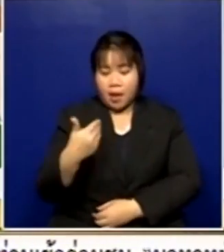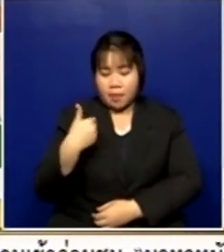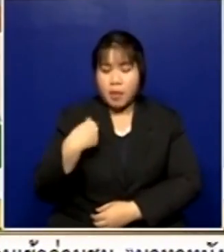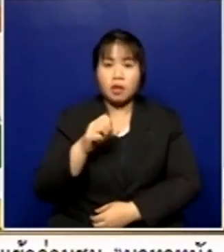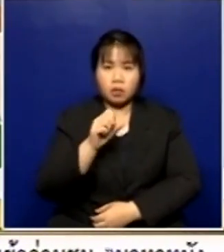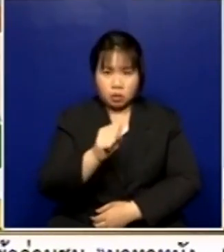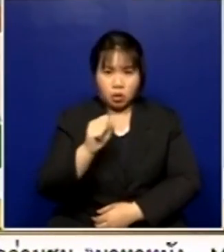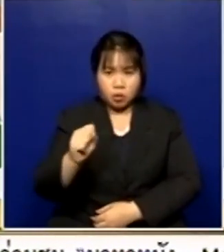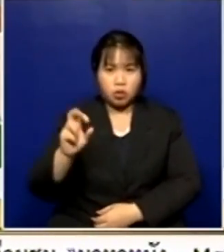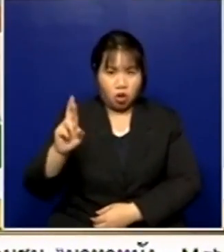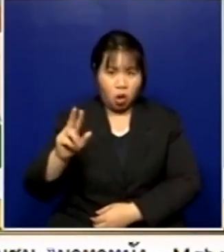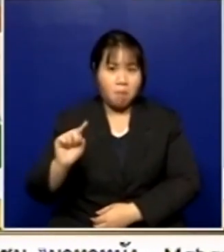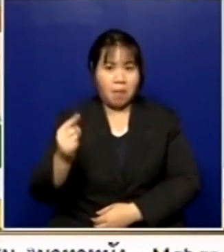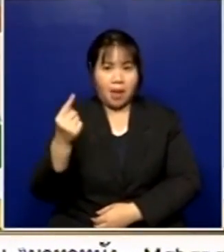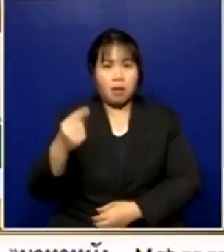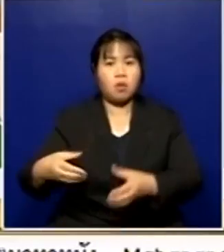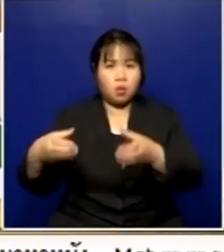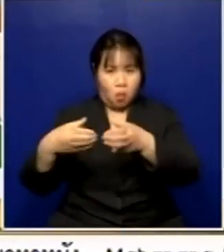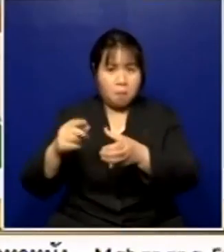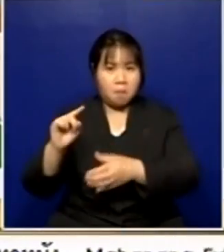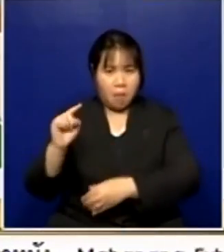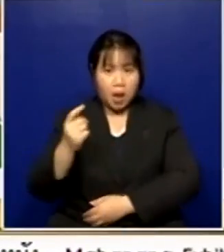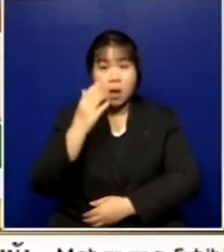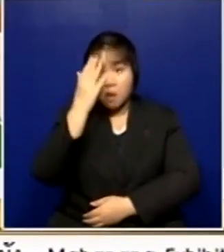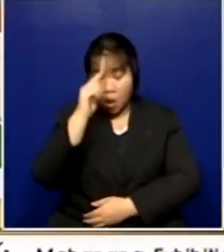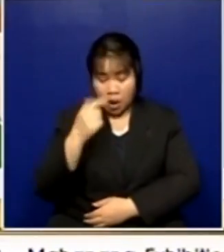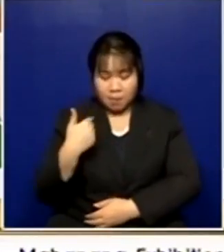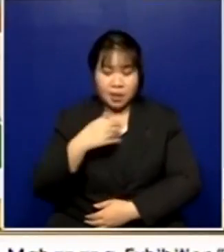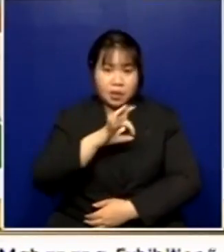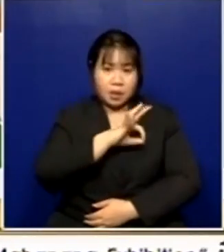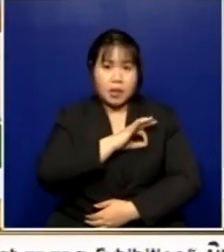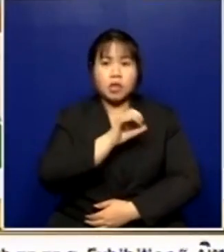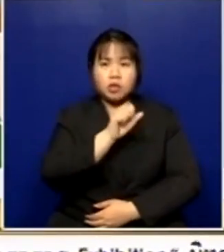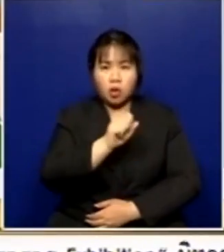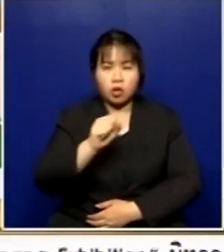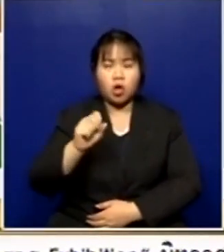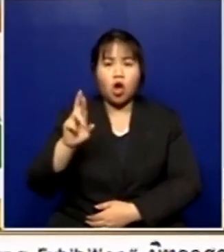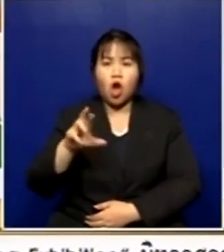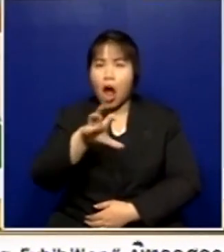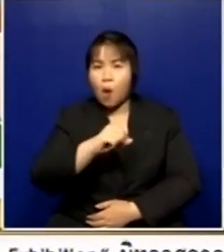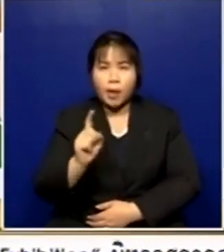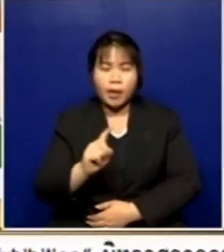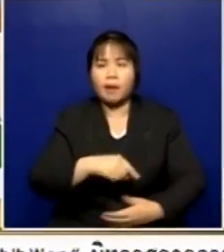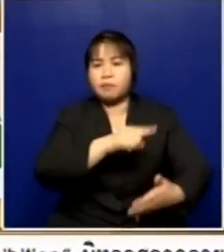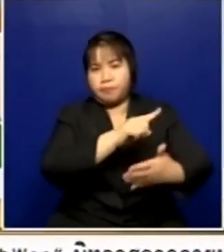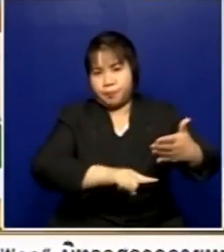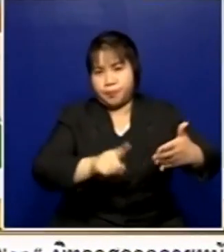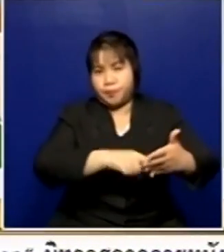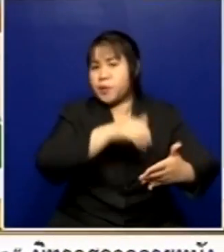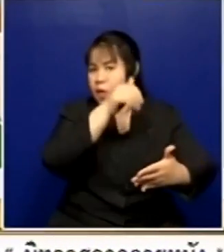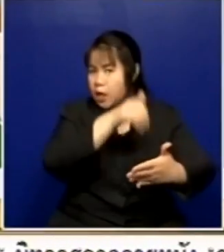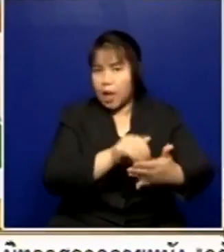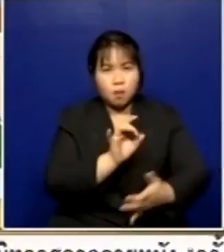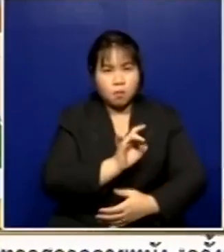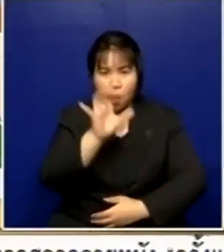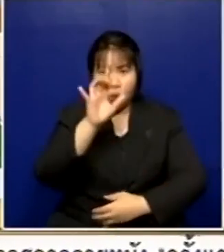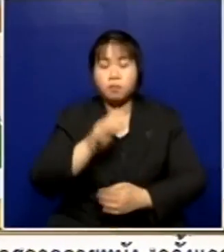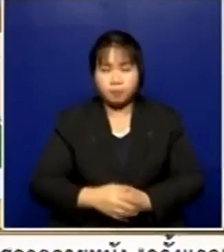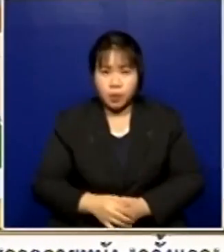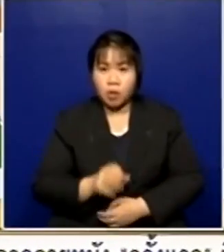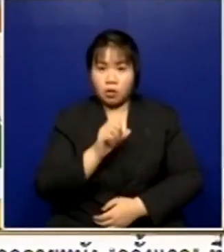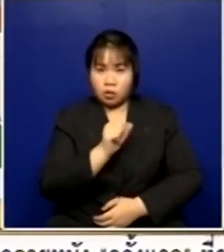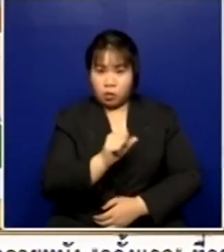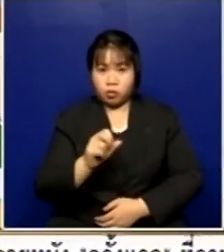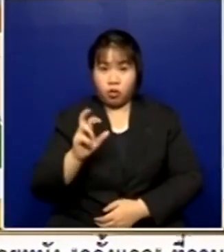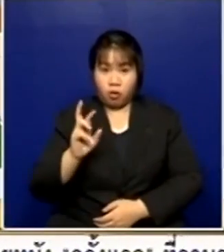รัฐมนูนชุดใหม่หรือว่าสทรโดยสมาชิกสสรทุกคนต้องมาจากการเลือกตั้ง 100%และสมาชิกสสร